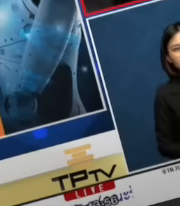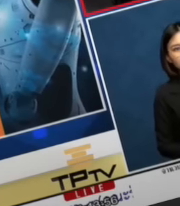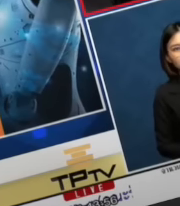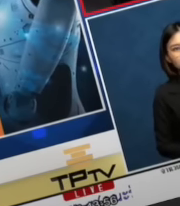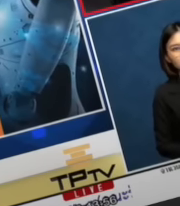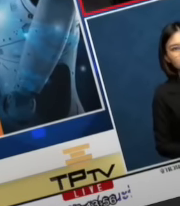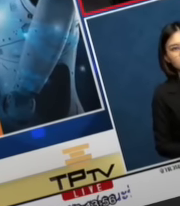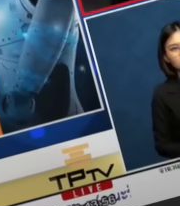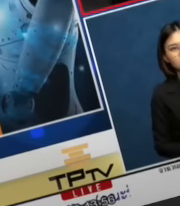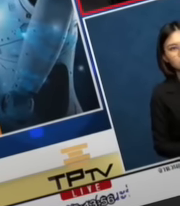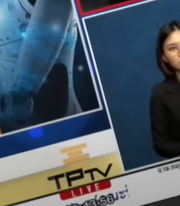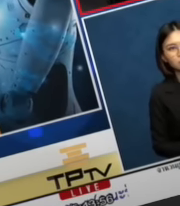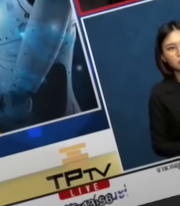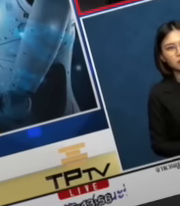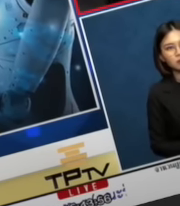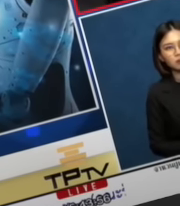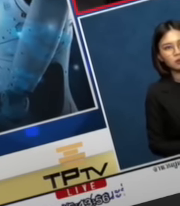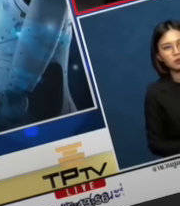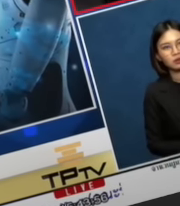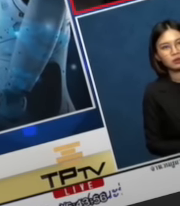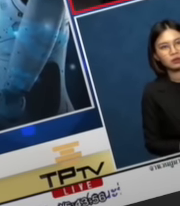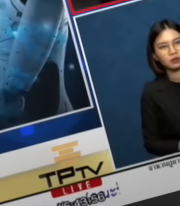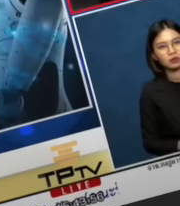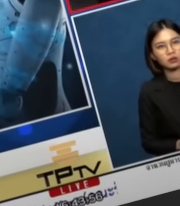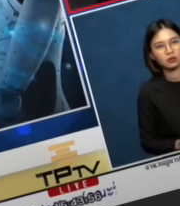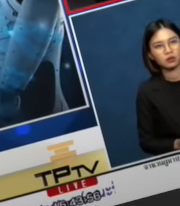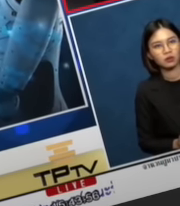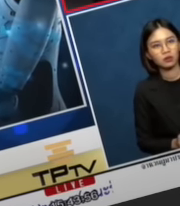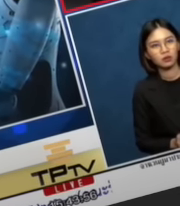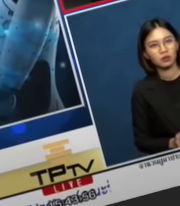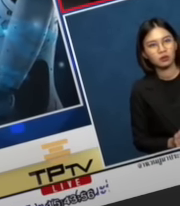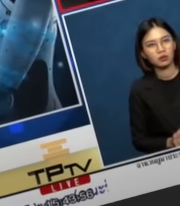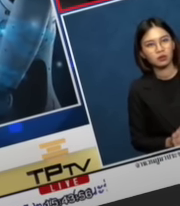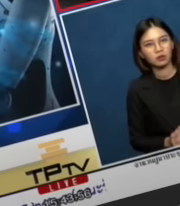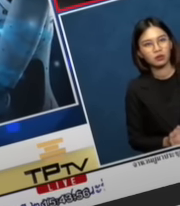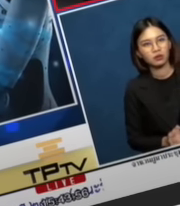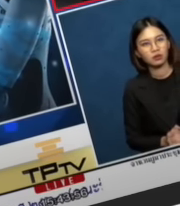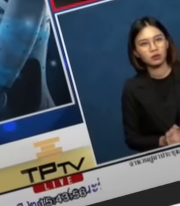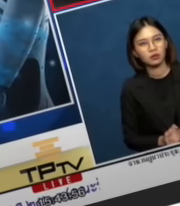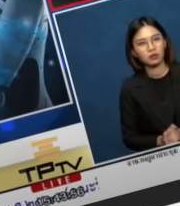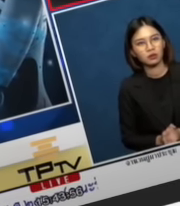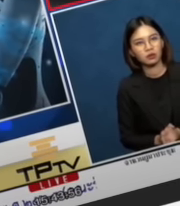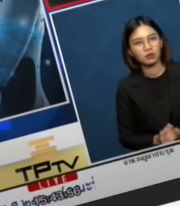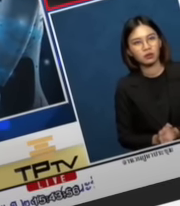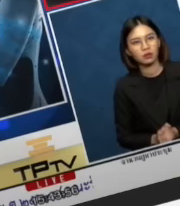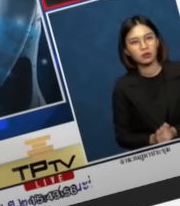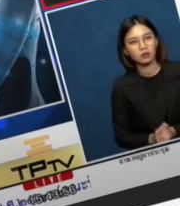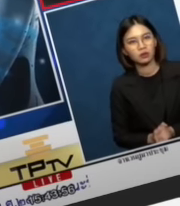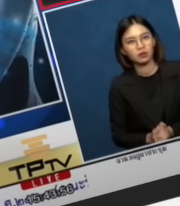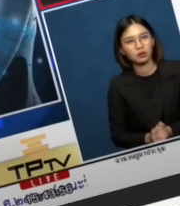ในที่สุดสิ้นสุด3วันของการอภิปรายเรื่องงบประมาณประจำปี